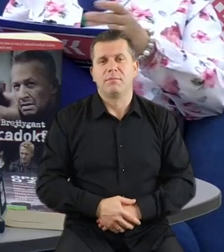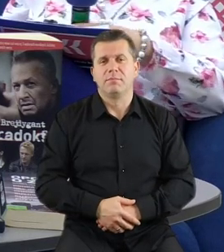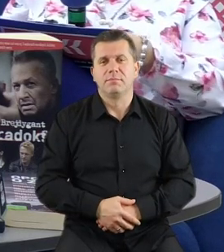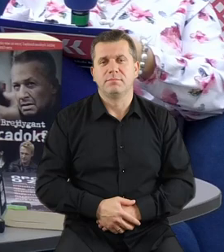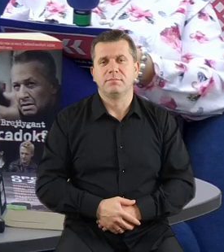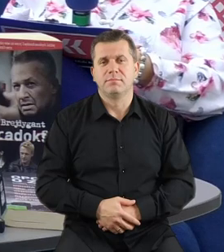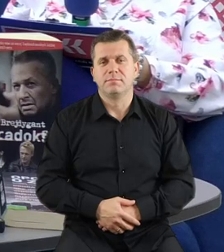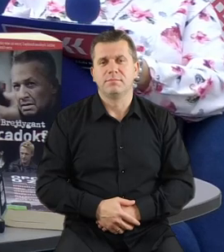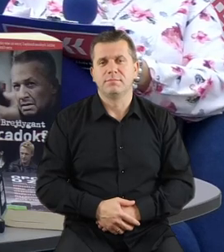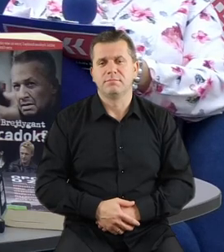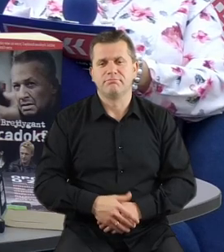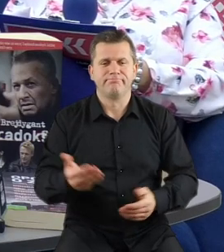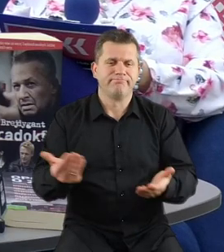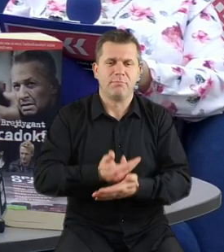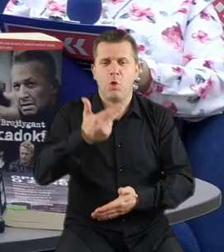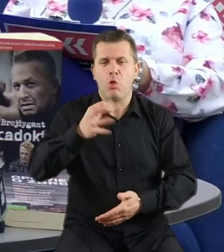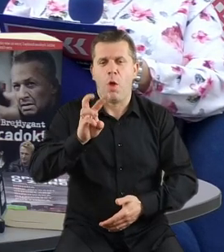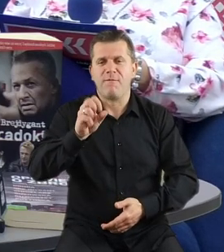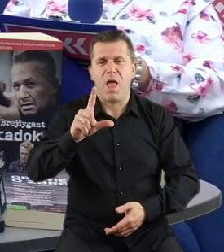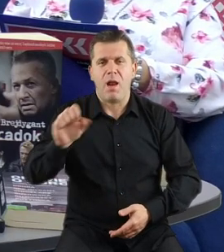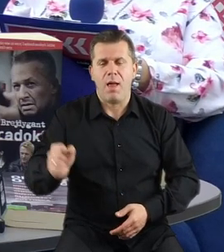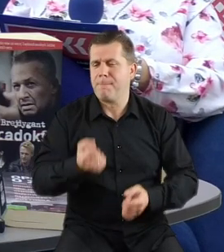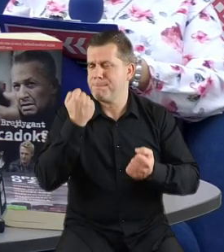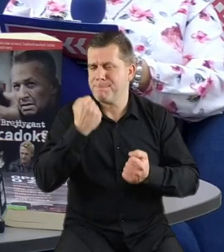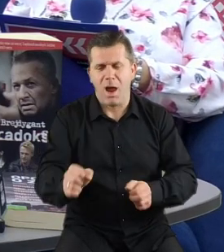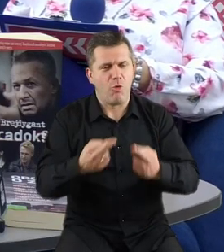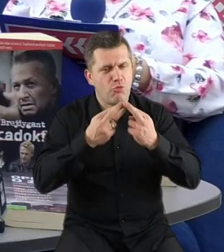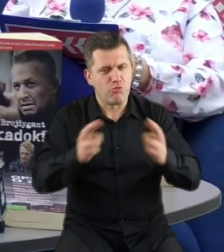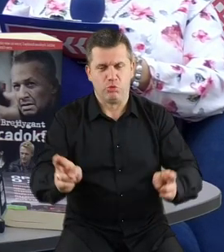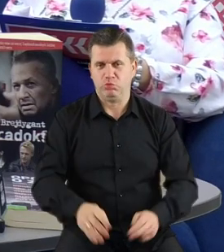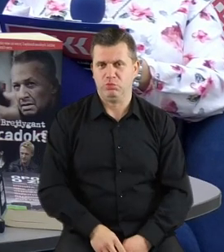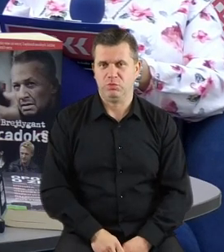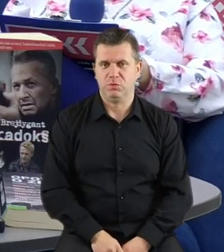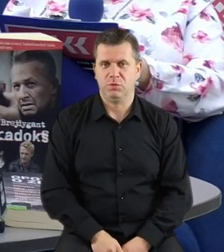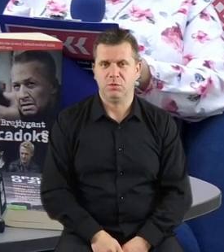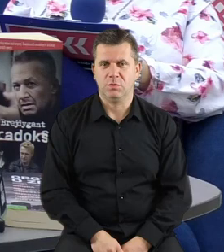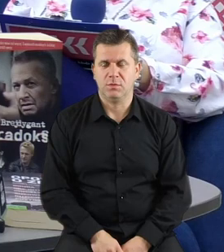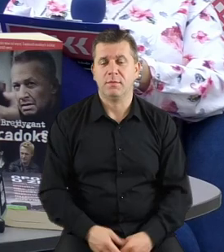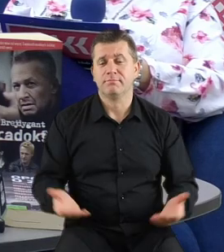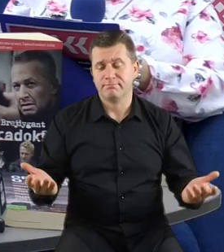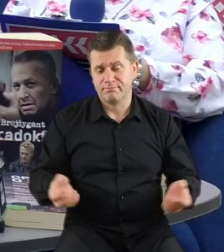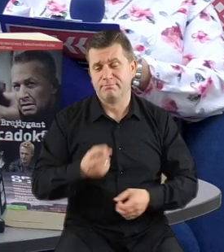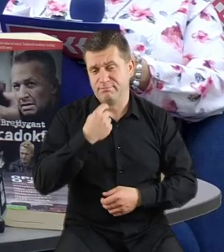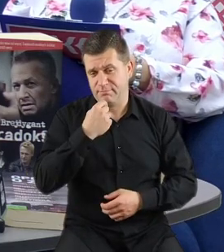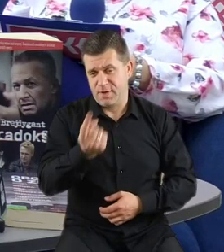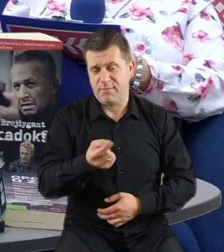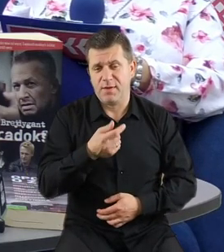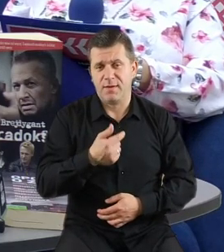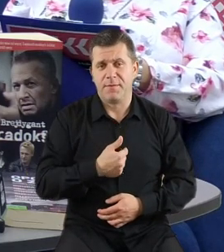jakiś bardzo taki nowela rozbudowana. No bardzo różnie. No a nie ukrywam, że